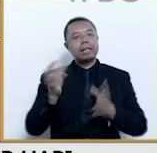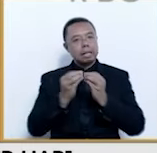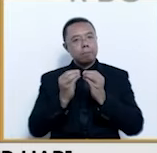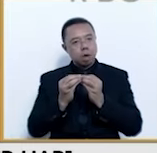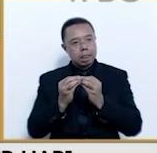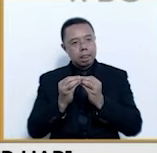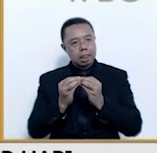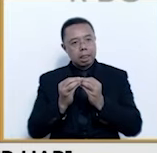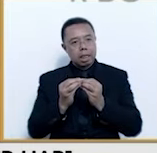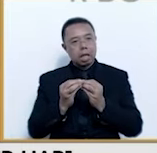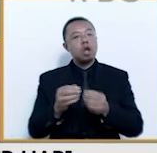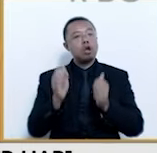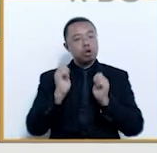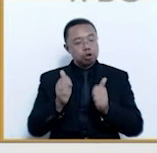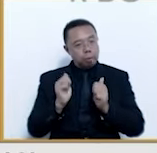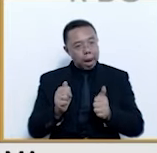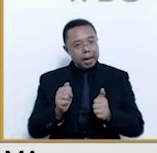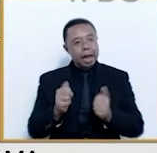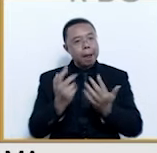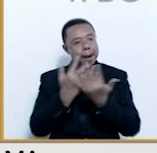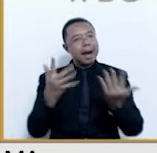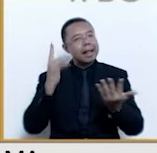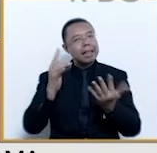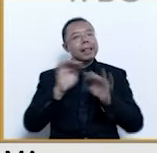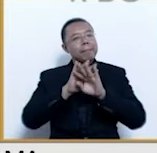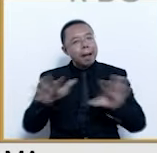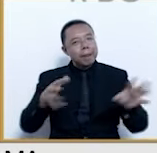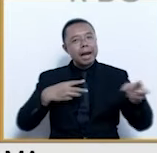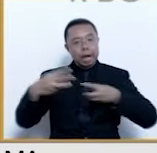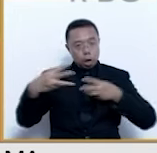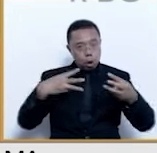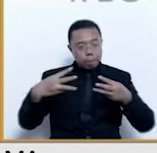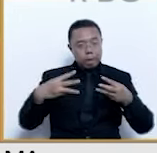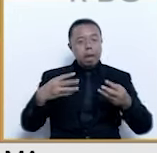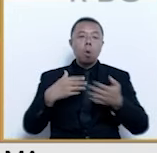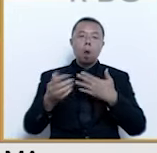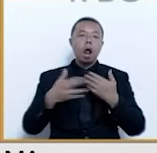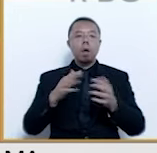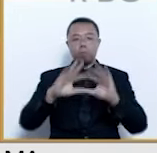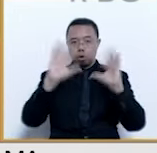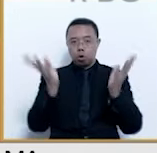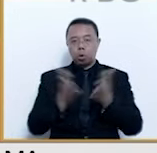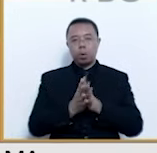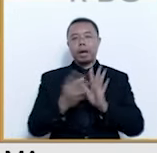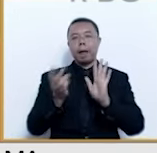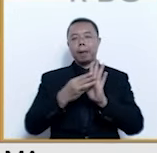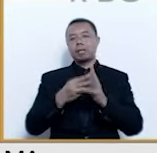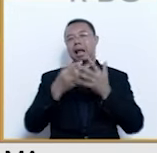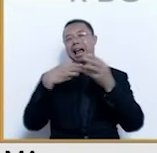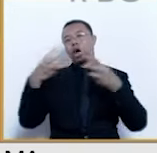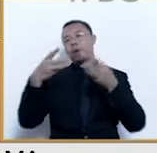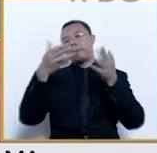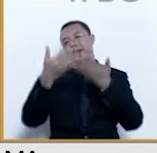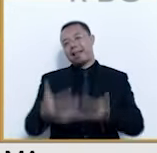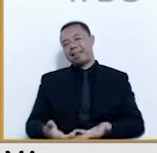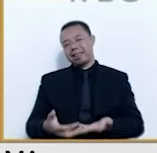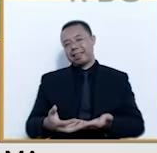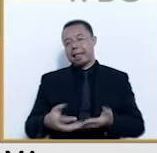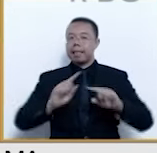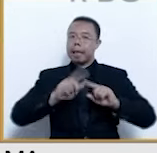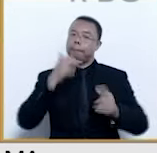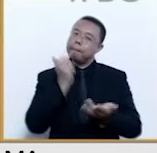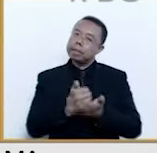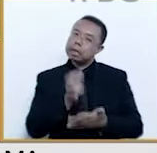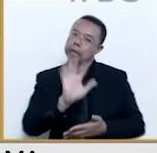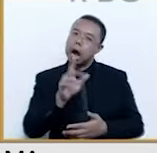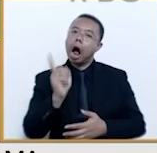dijalankan supaya rakyat tetap aman ekonominya walau dunia Resesi tapi terpenting